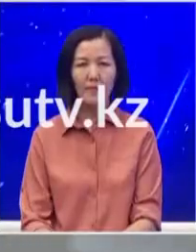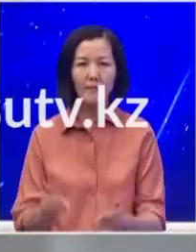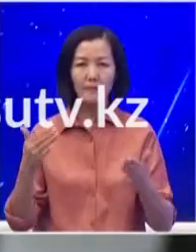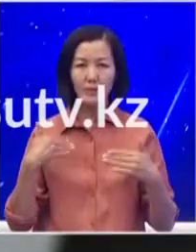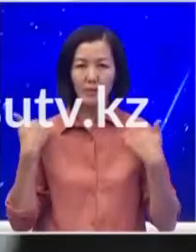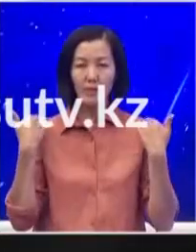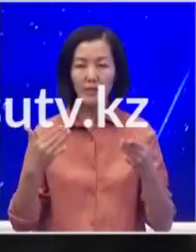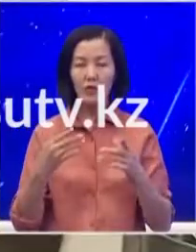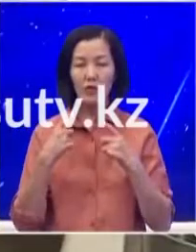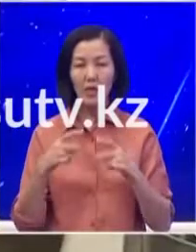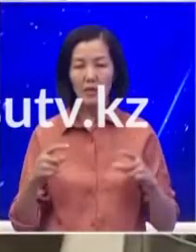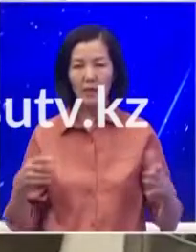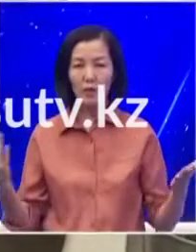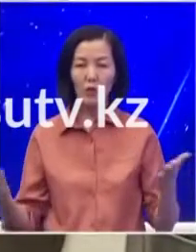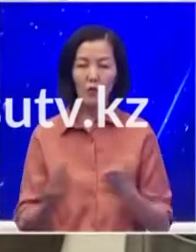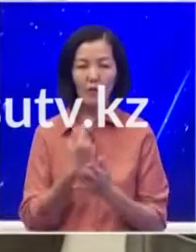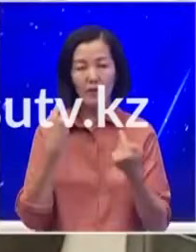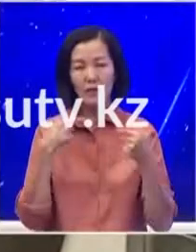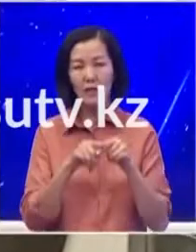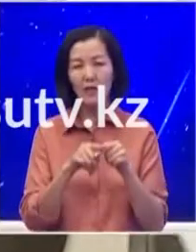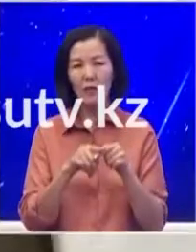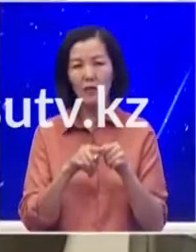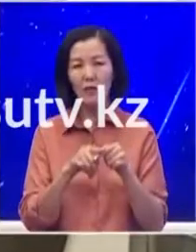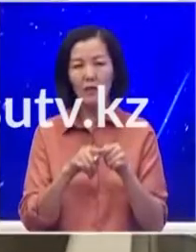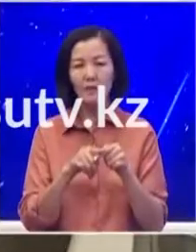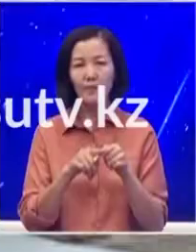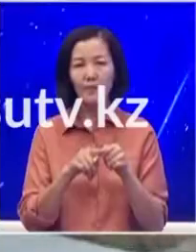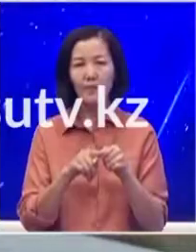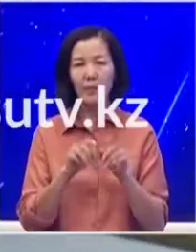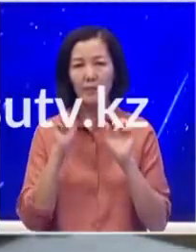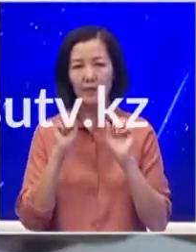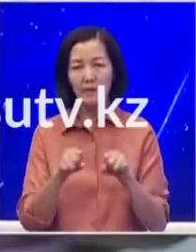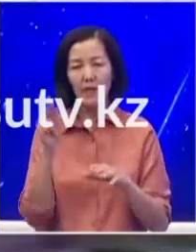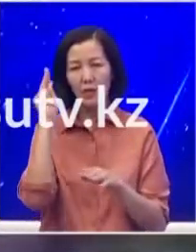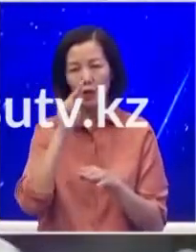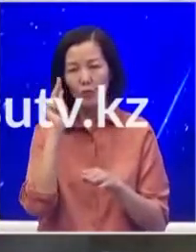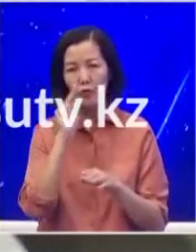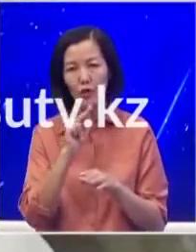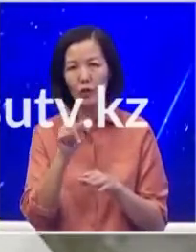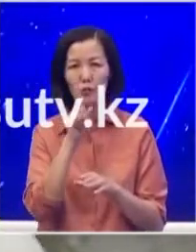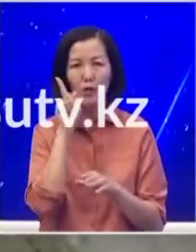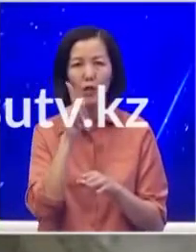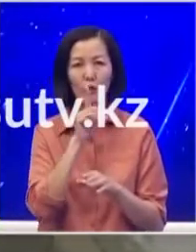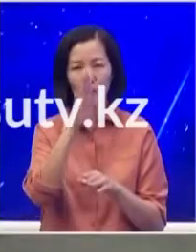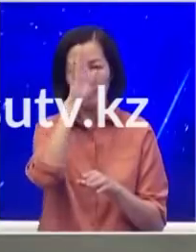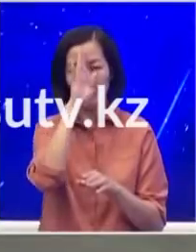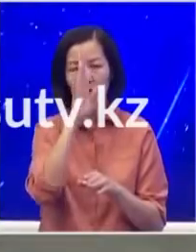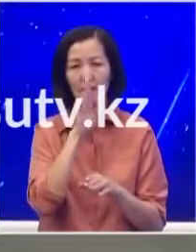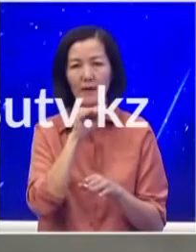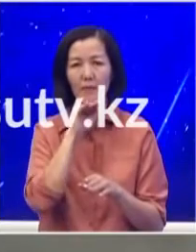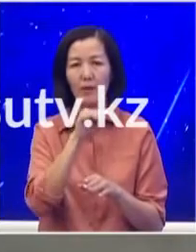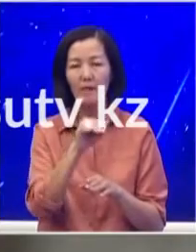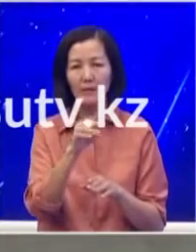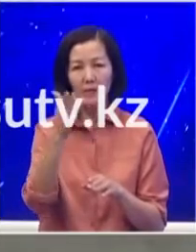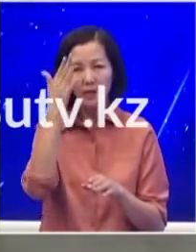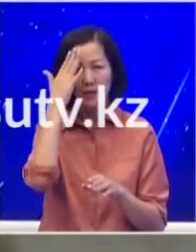Демонстрационные экзамены – инновационный элемент системы независимой оценки. Они позволяют обучающимся демонстрировать освоенные профессиональные навыки